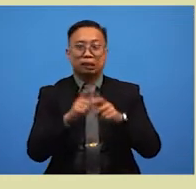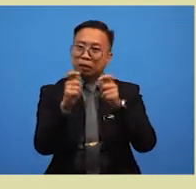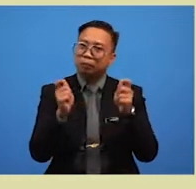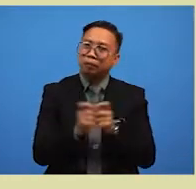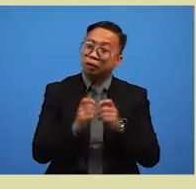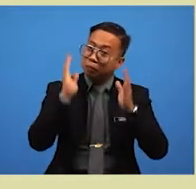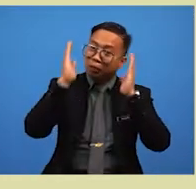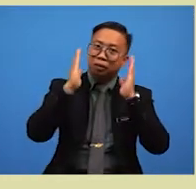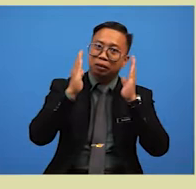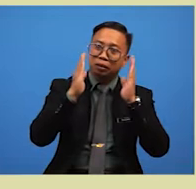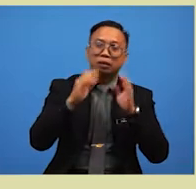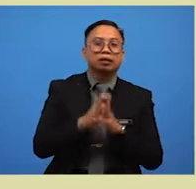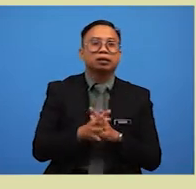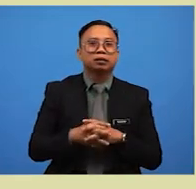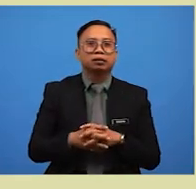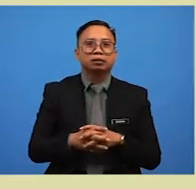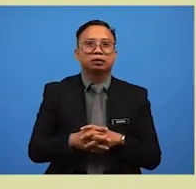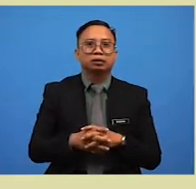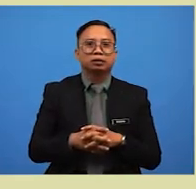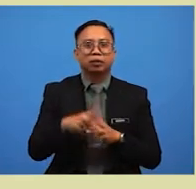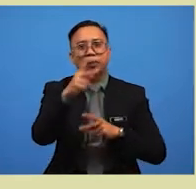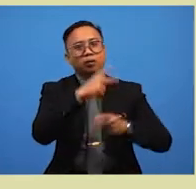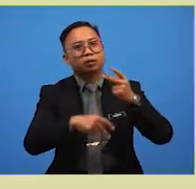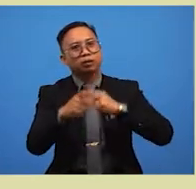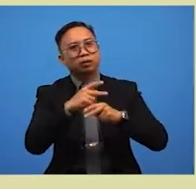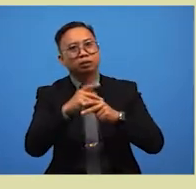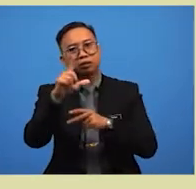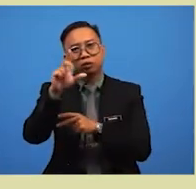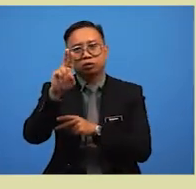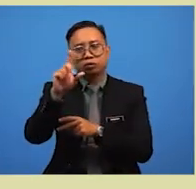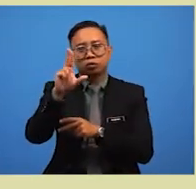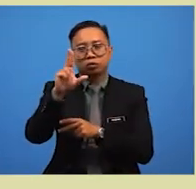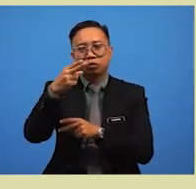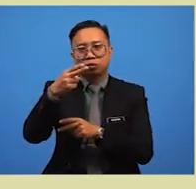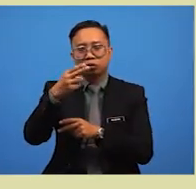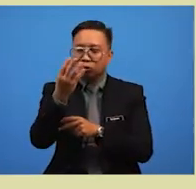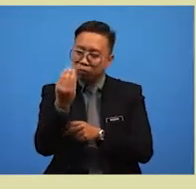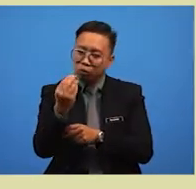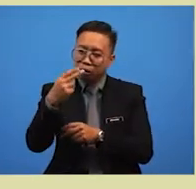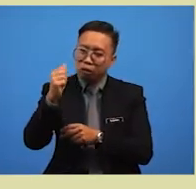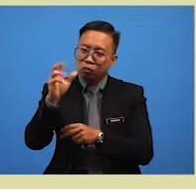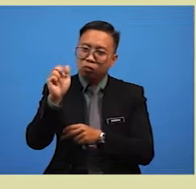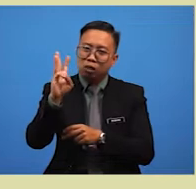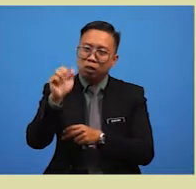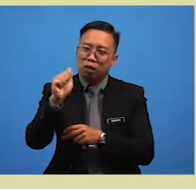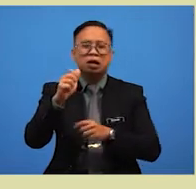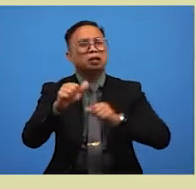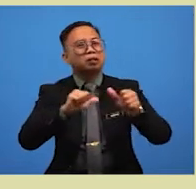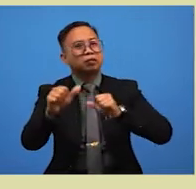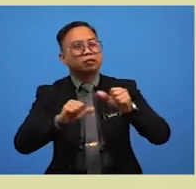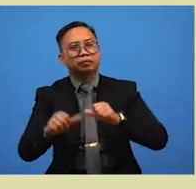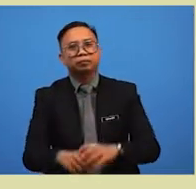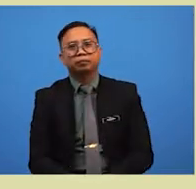tropika lembap, di tanah air kita, proses luluh hawa kimia adalah sangat dominan atau aktif.